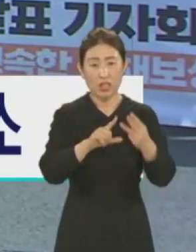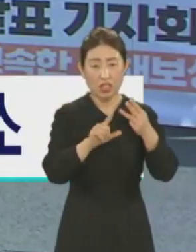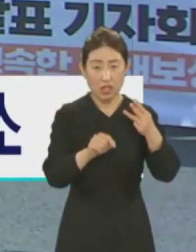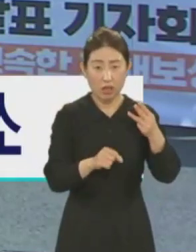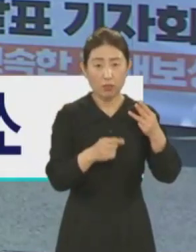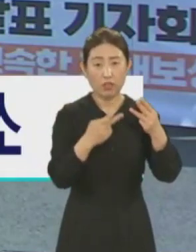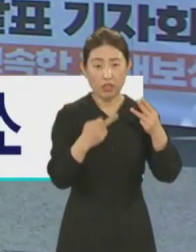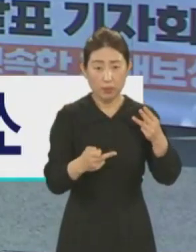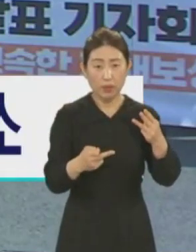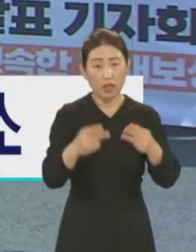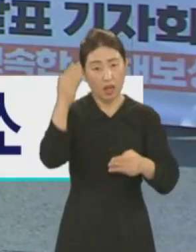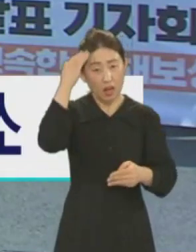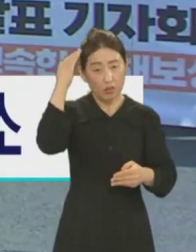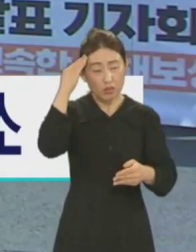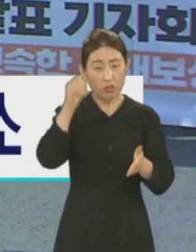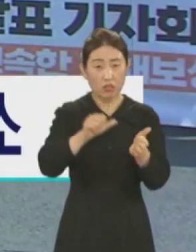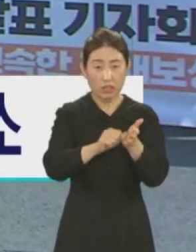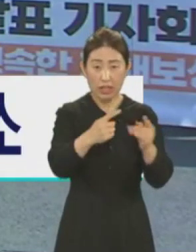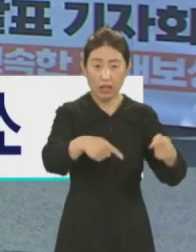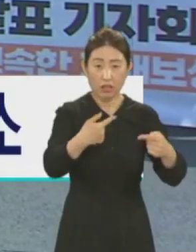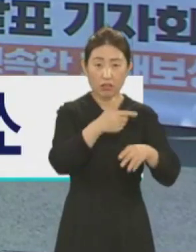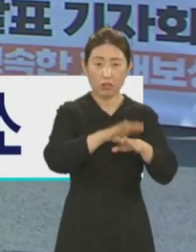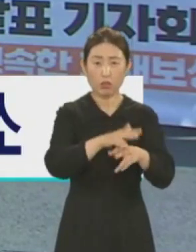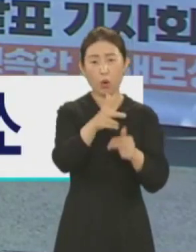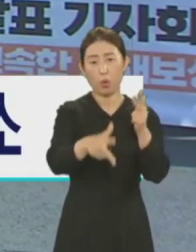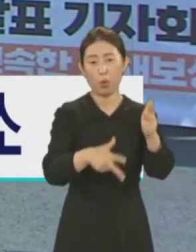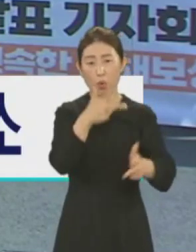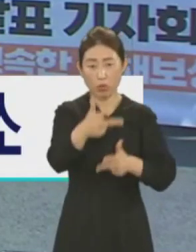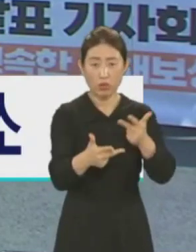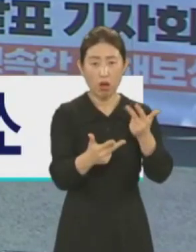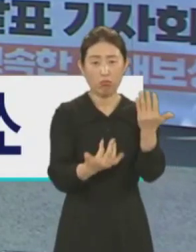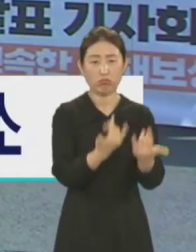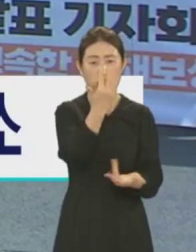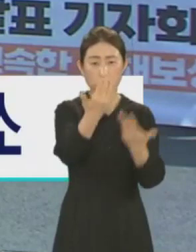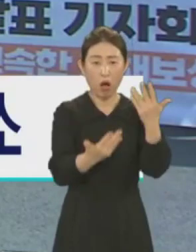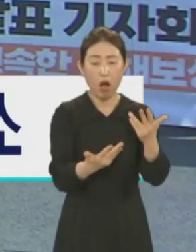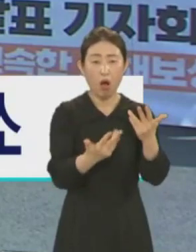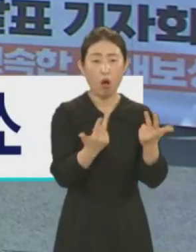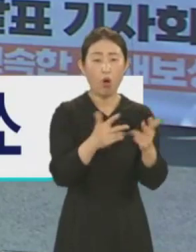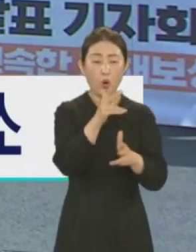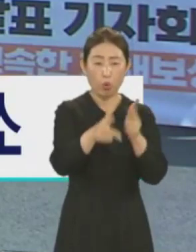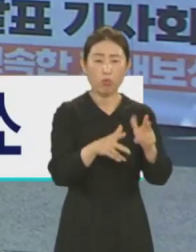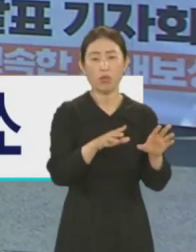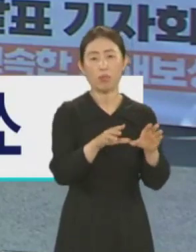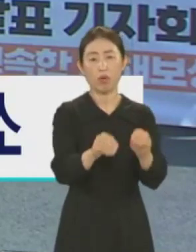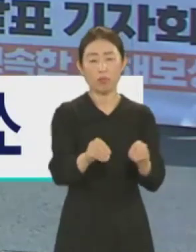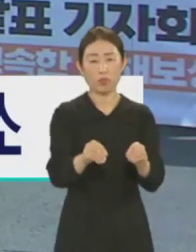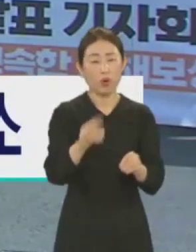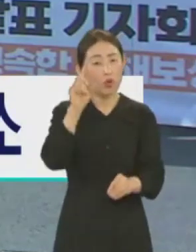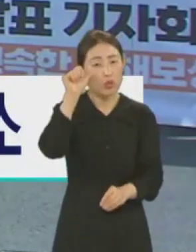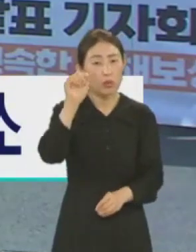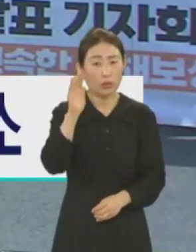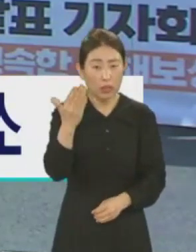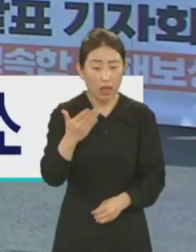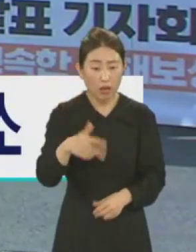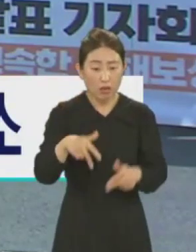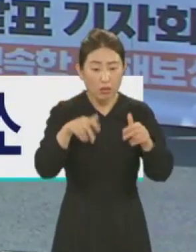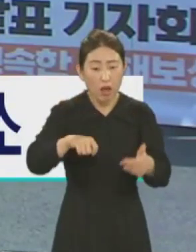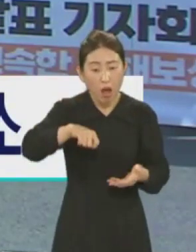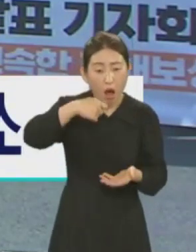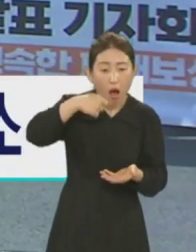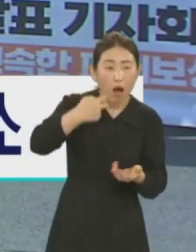지난 12일 발생한 한국타이어 대전공장 화재로 공장 가동이 보름 넘게 멈추면서 직원들의 생계가